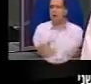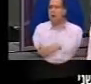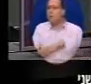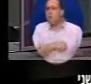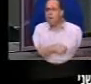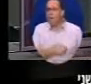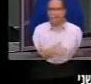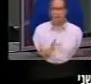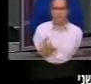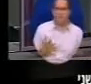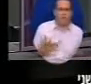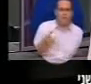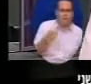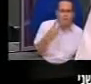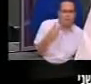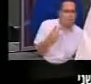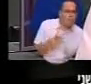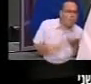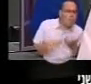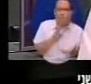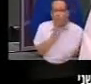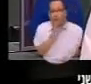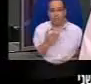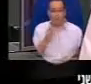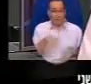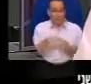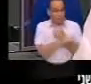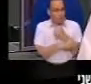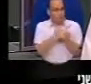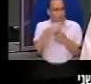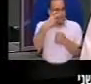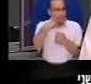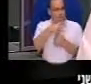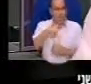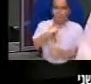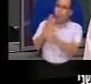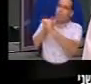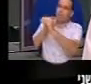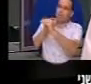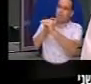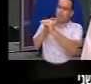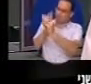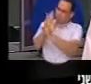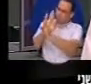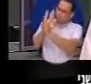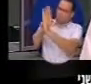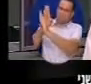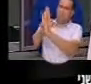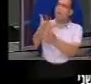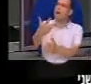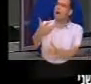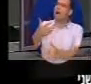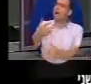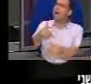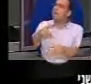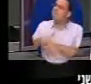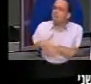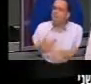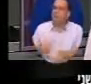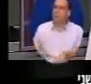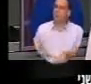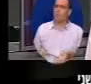כן, איפה הם רואים מורכבות. וגם שהסטודנטים הערבים ידברו עם קצין הביטחון פנים בפנים. מה כואב לנו? איך הדבר הזה